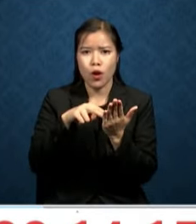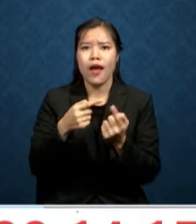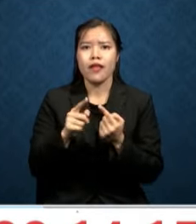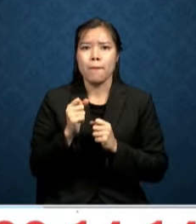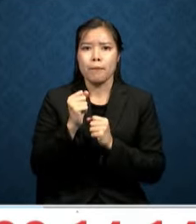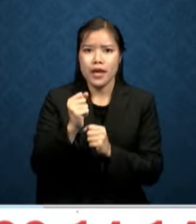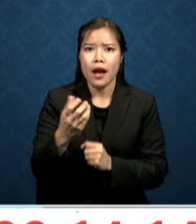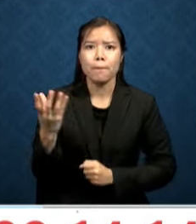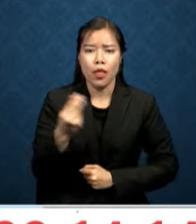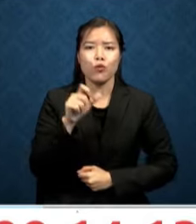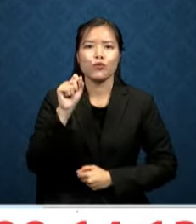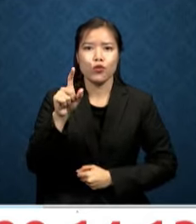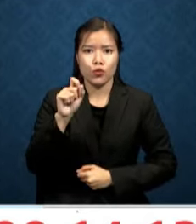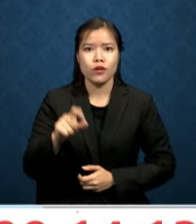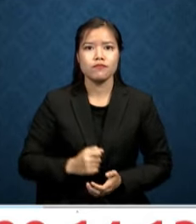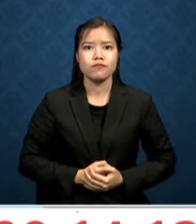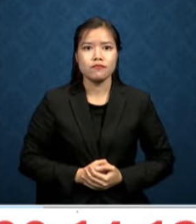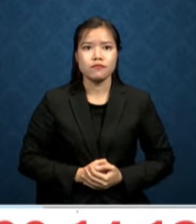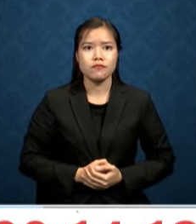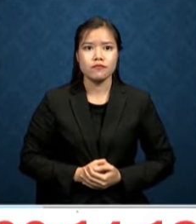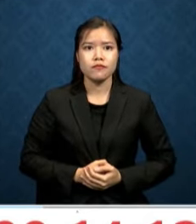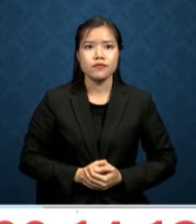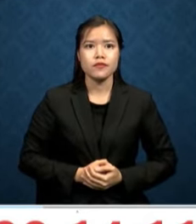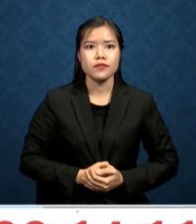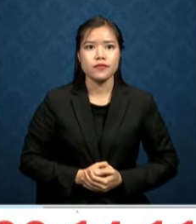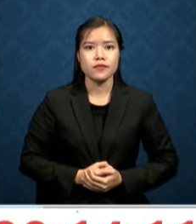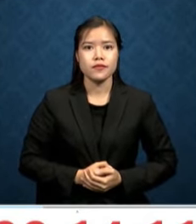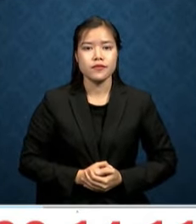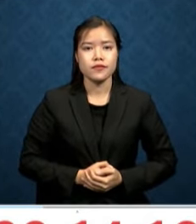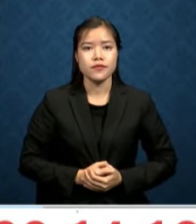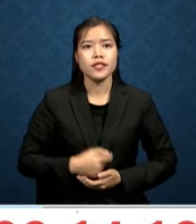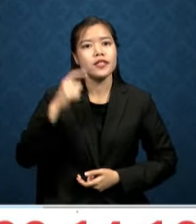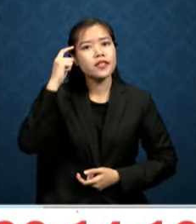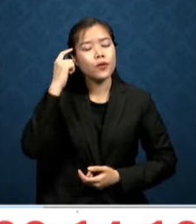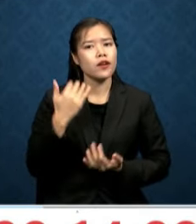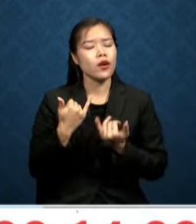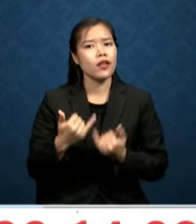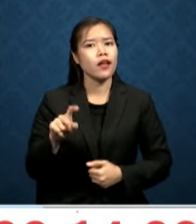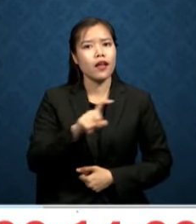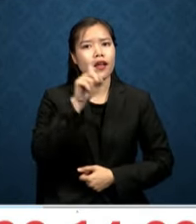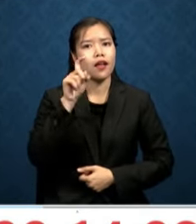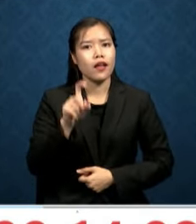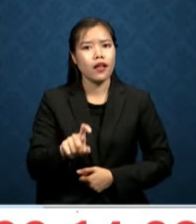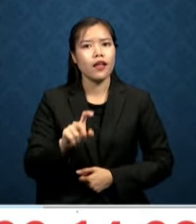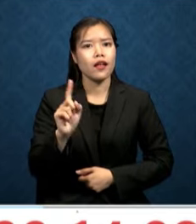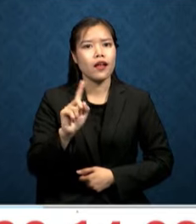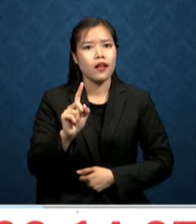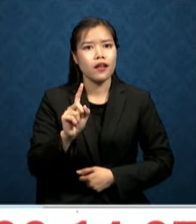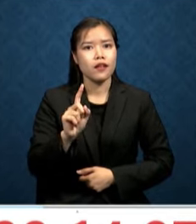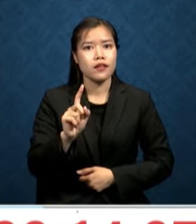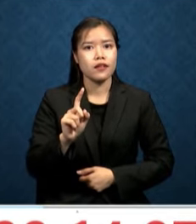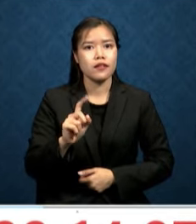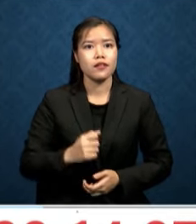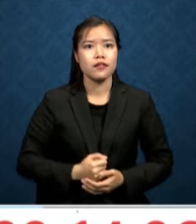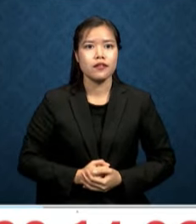ที่สุดนะฮะผมคิดว่ามาถึงตอนนี้นะครับก็อาจจะมีข้อสงสัยนะฮะแล้วก็ข้อ